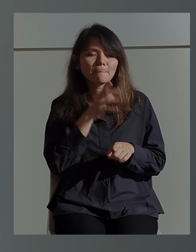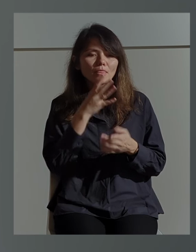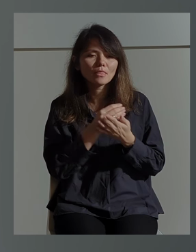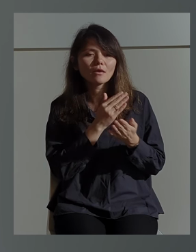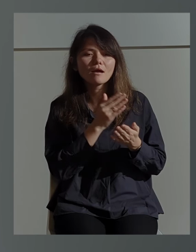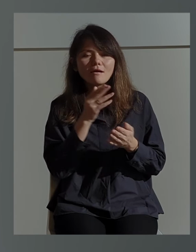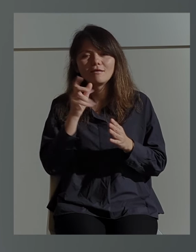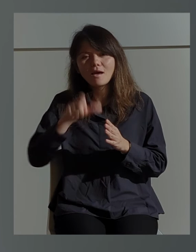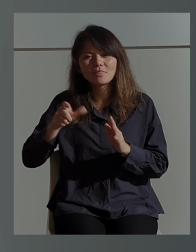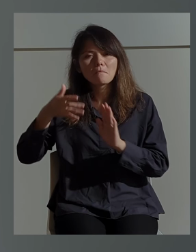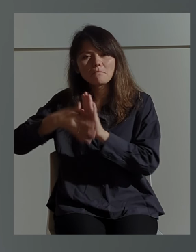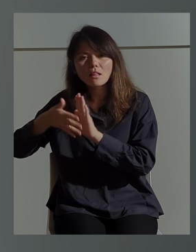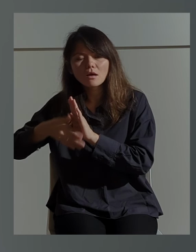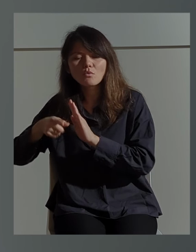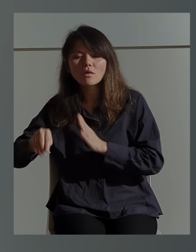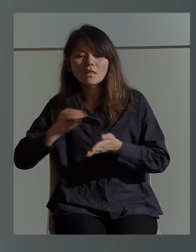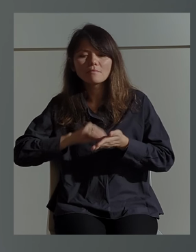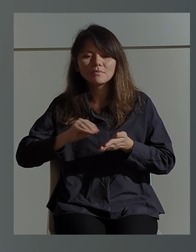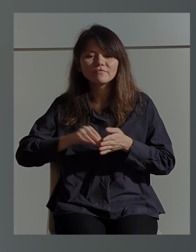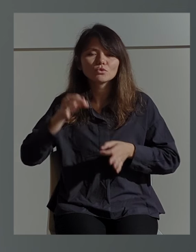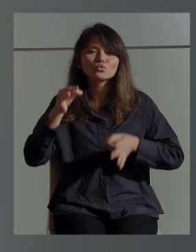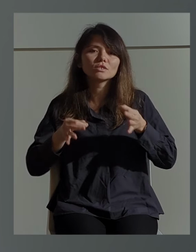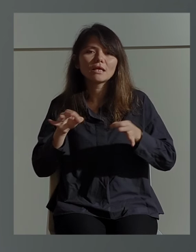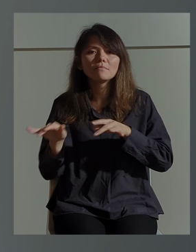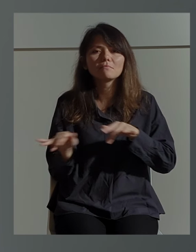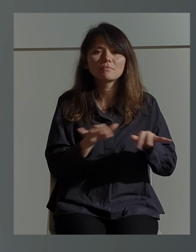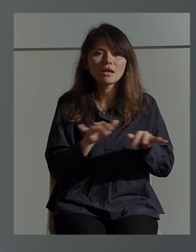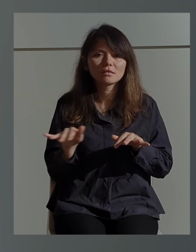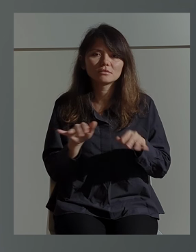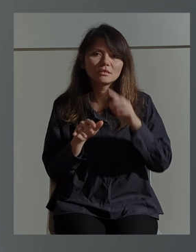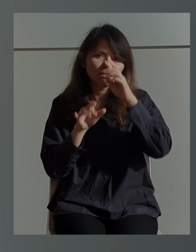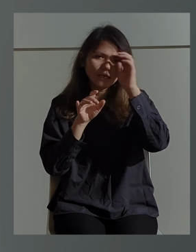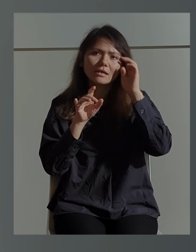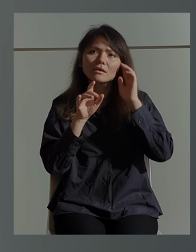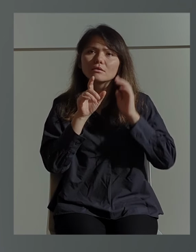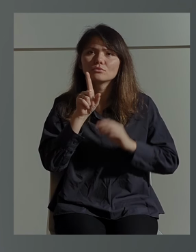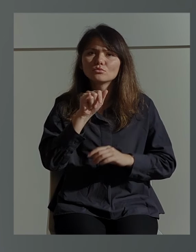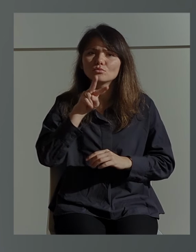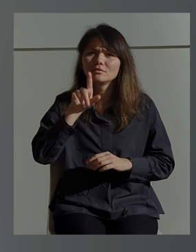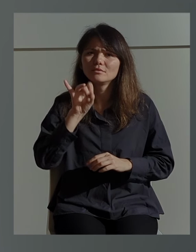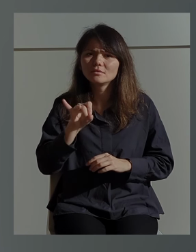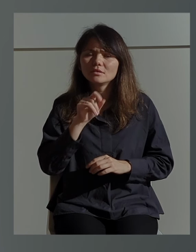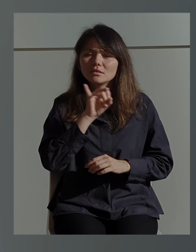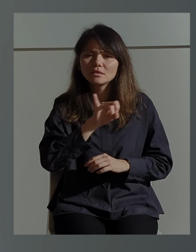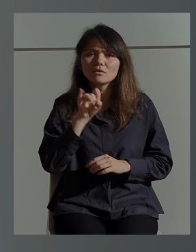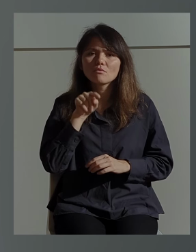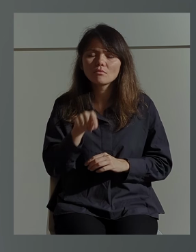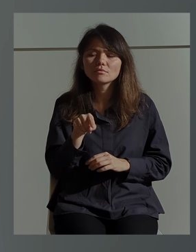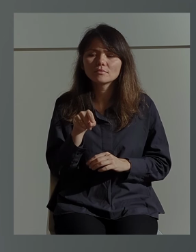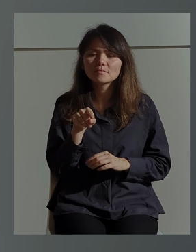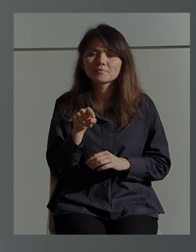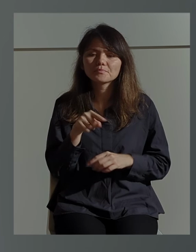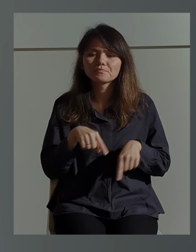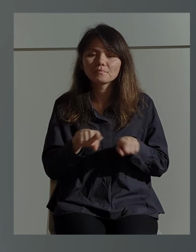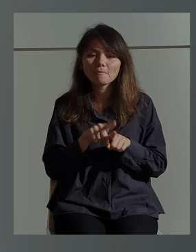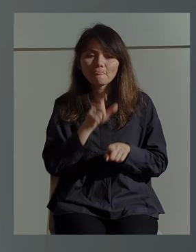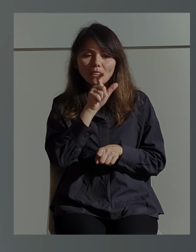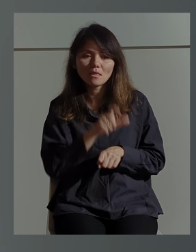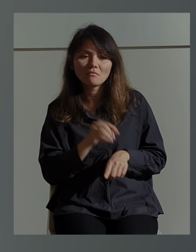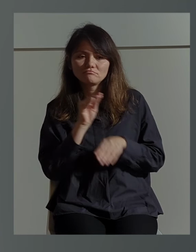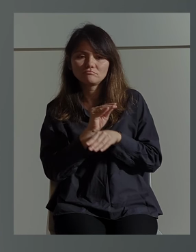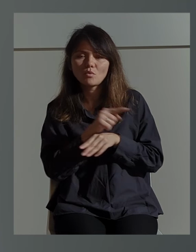антропологии описывает судебный процесс который происходит в племени зуи и он происходит следующим образом человека обвиняют в